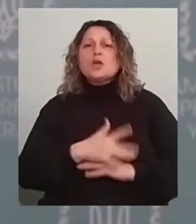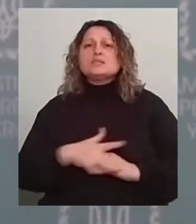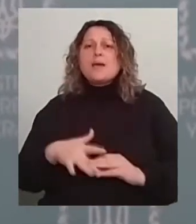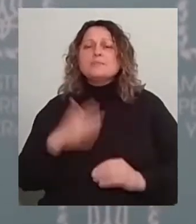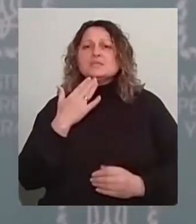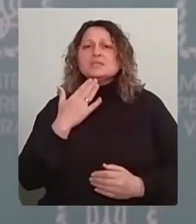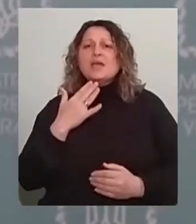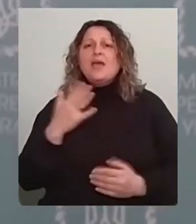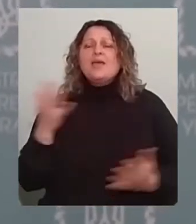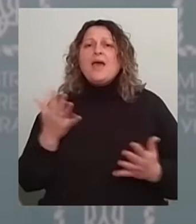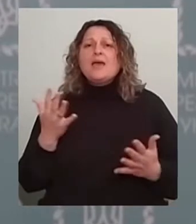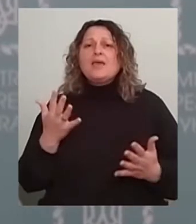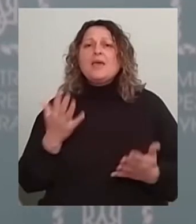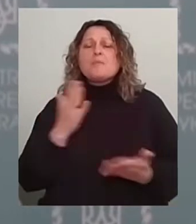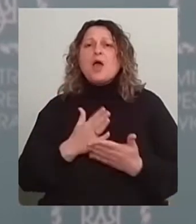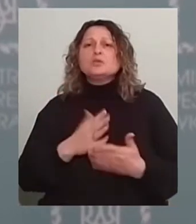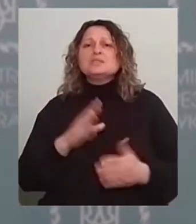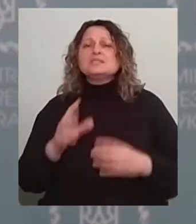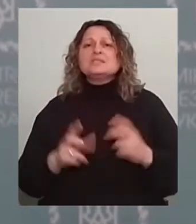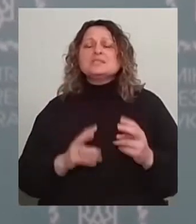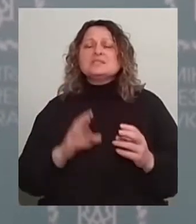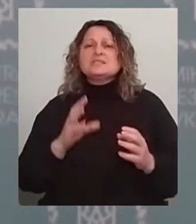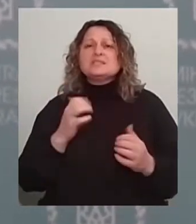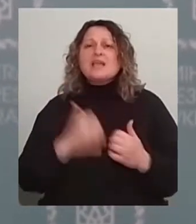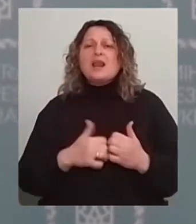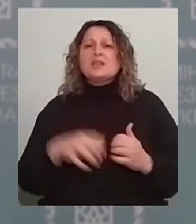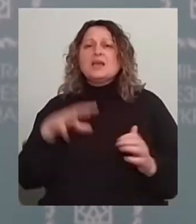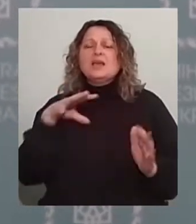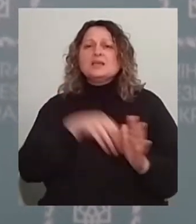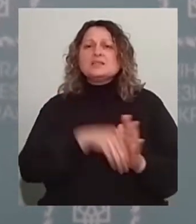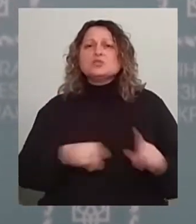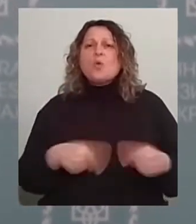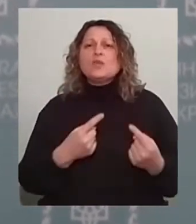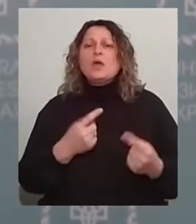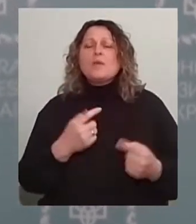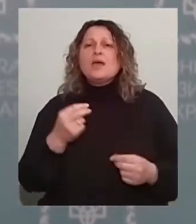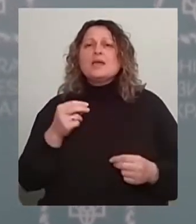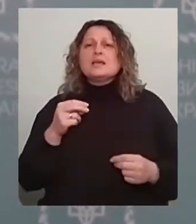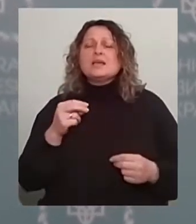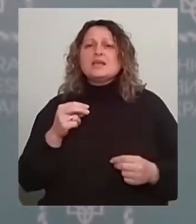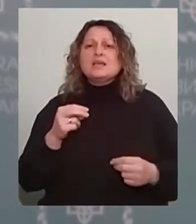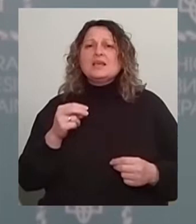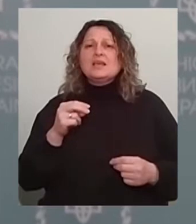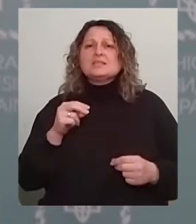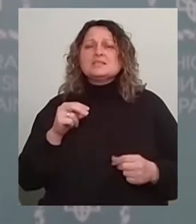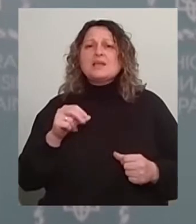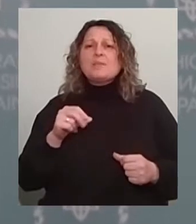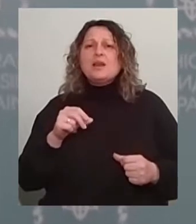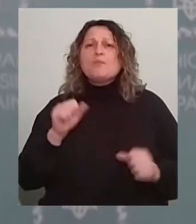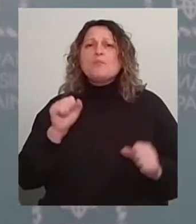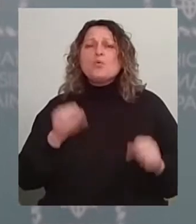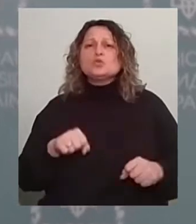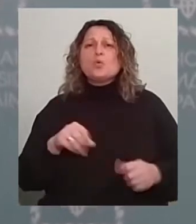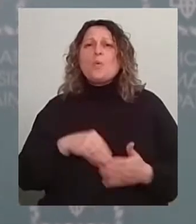яких мають серед засновників іноземців, отримують право купувати українські землі, українські земельні ділянки,